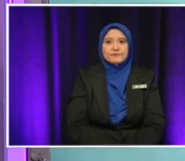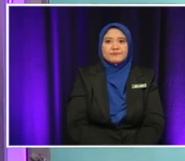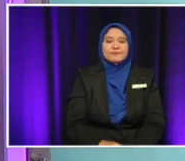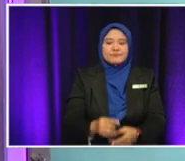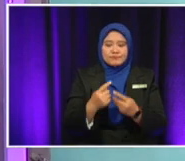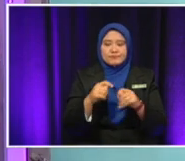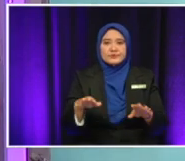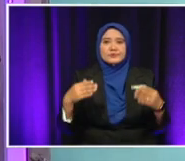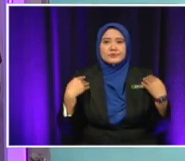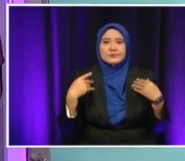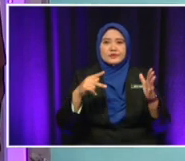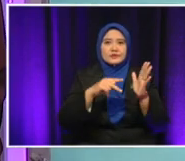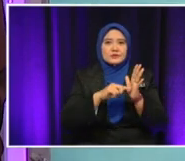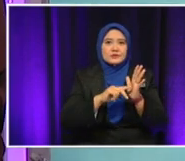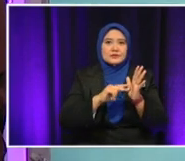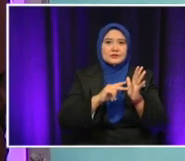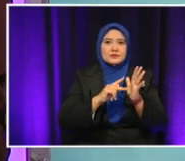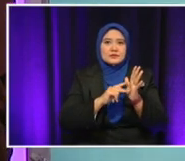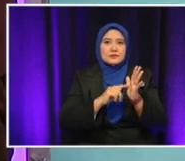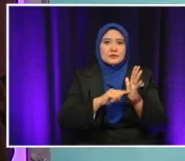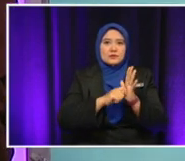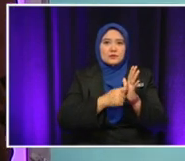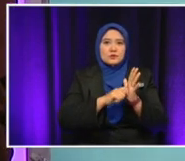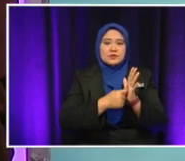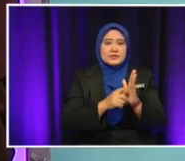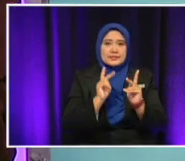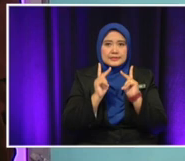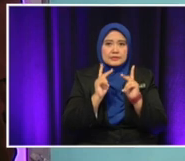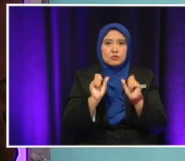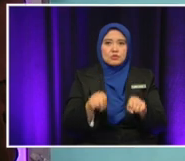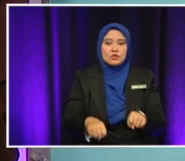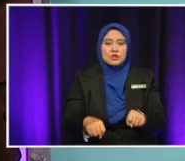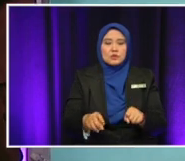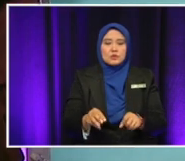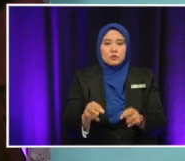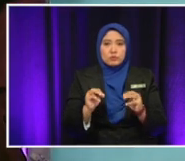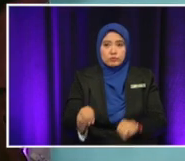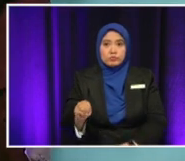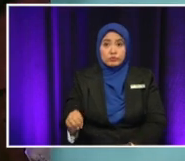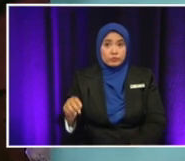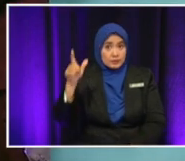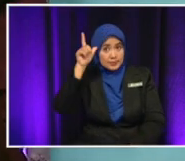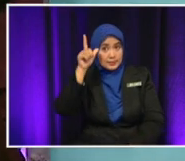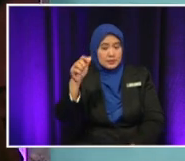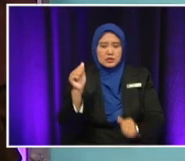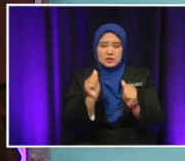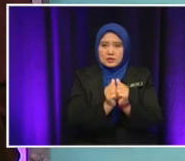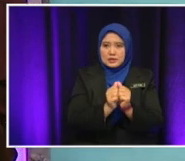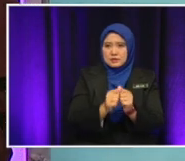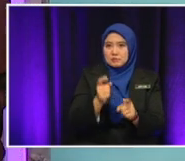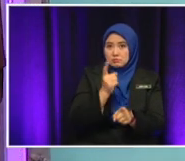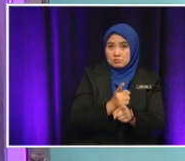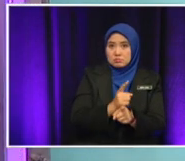ataupun kata kunci yang murid Perhatikan dengan telitilah Baiklah yang